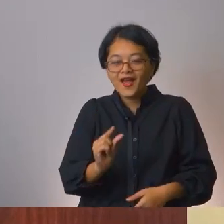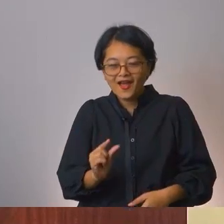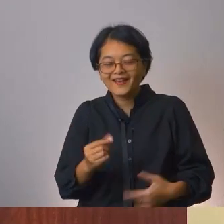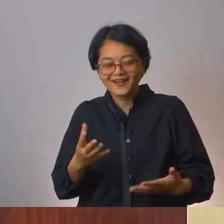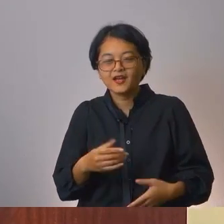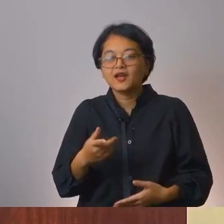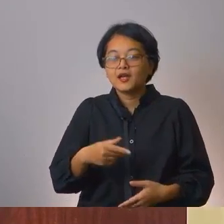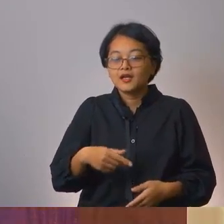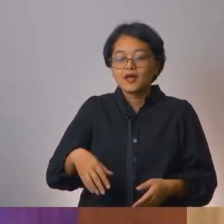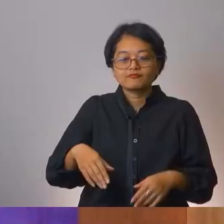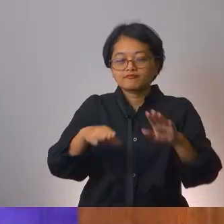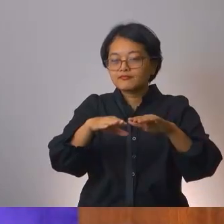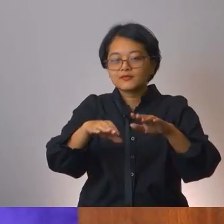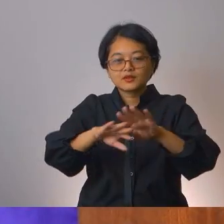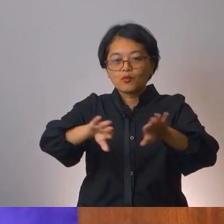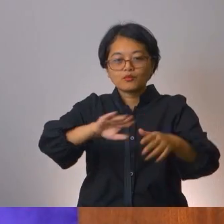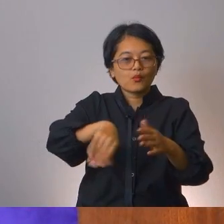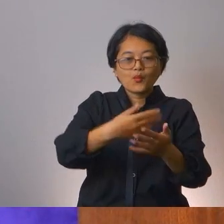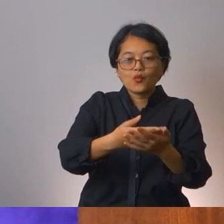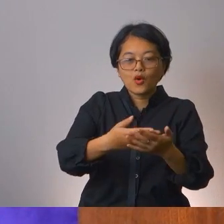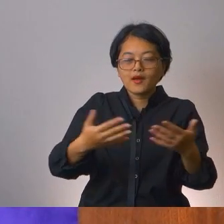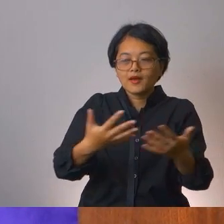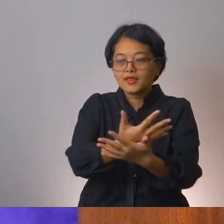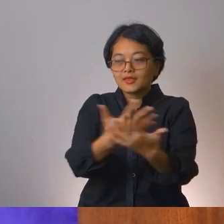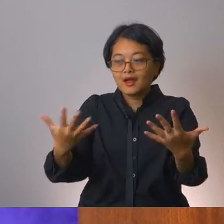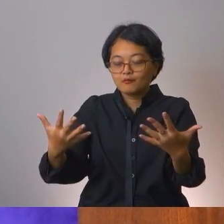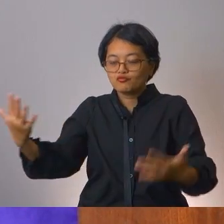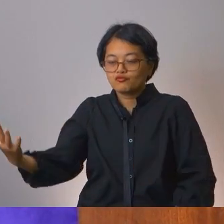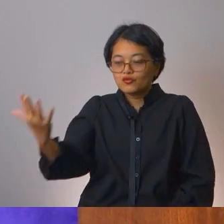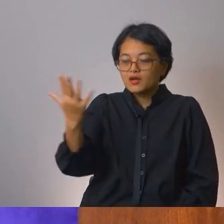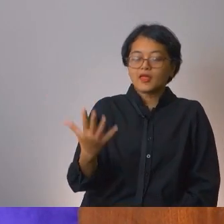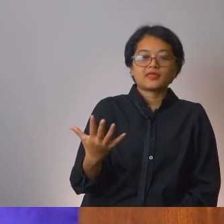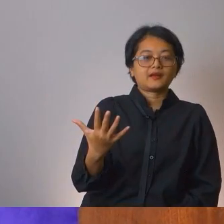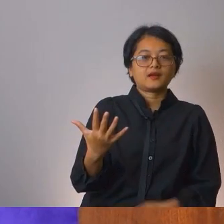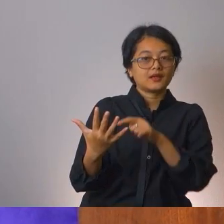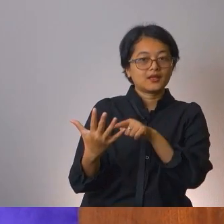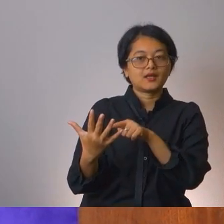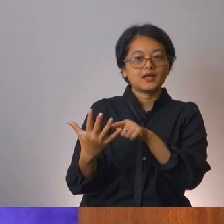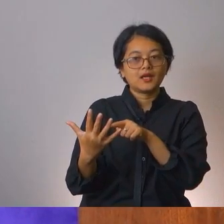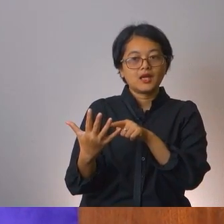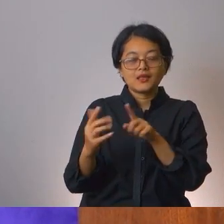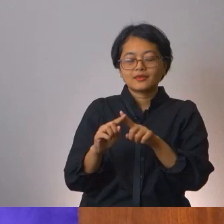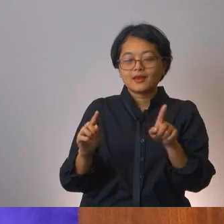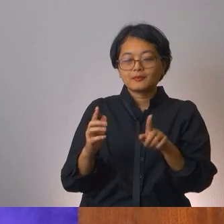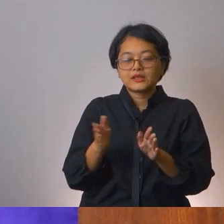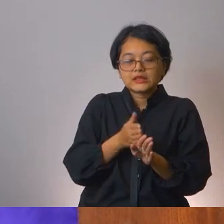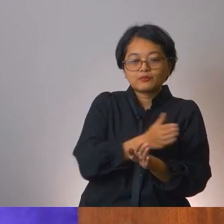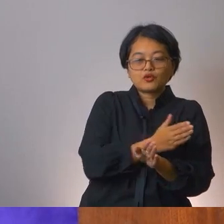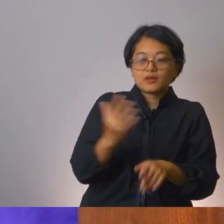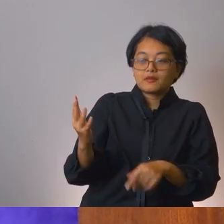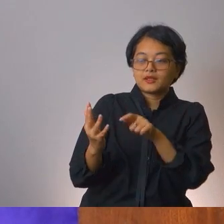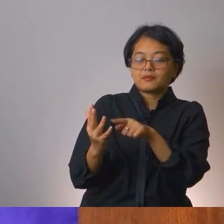Pembasuhan kaki biasanya dilakukan sebelum seseorang masuk dalam ruangan perjamuan atau makan